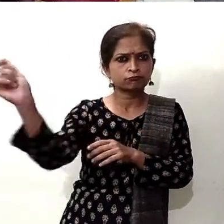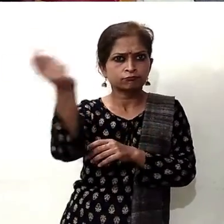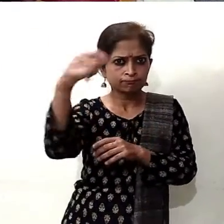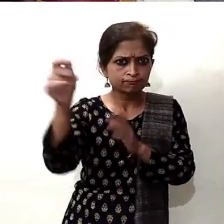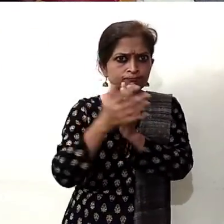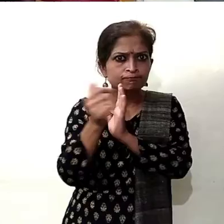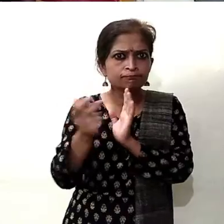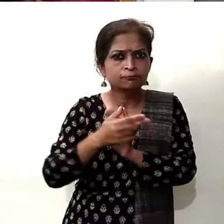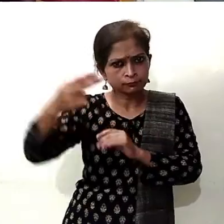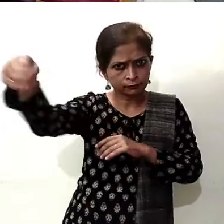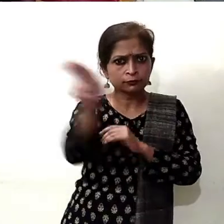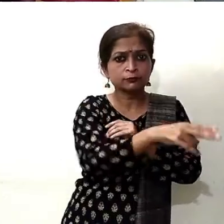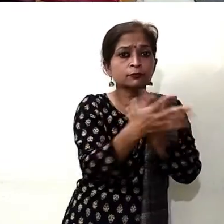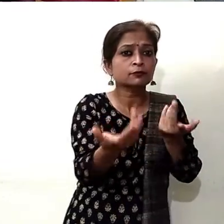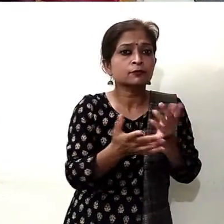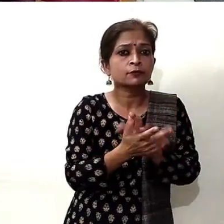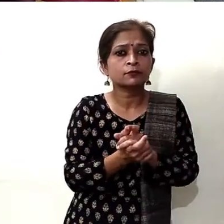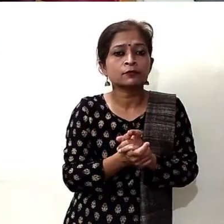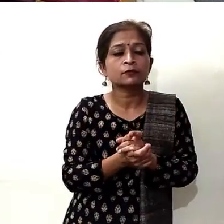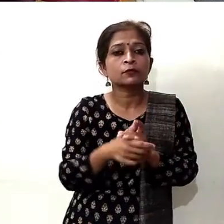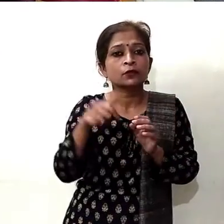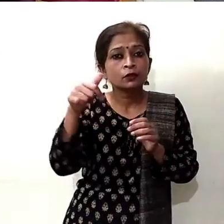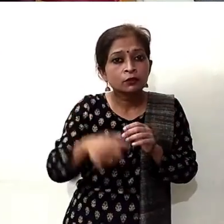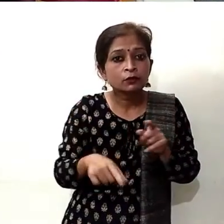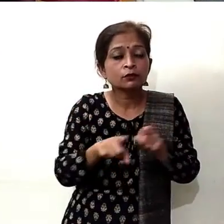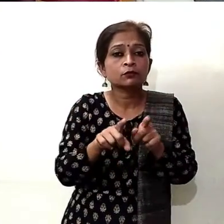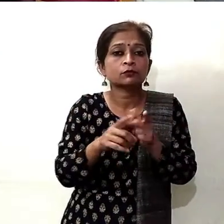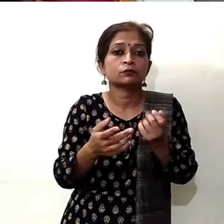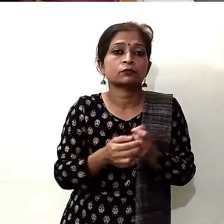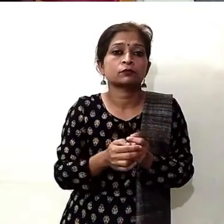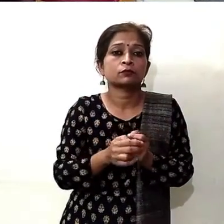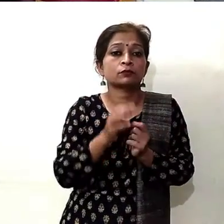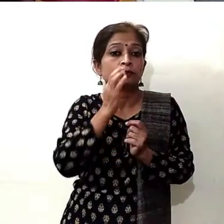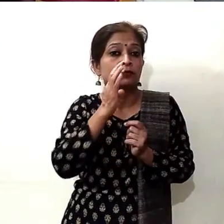चक्कर में इनके दो मुख्य